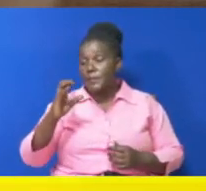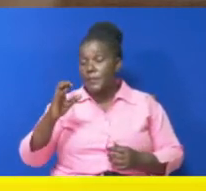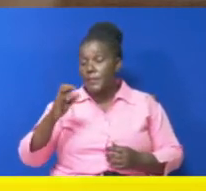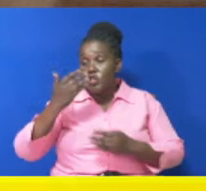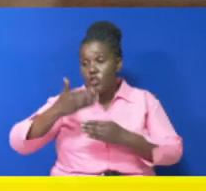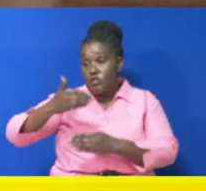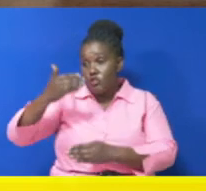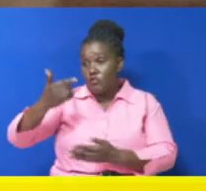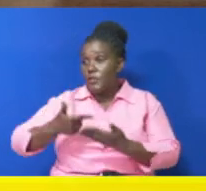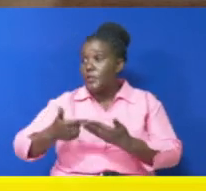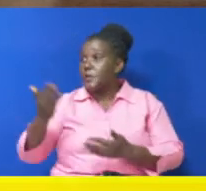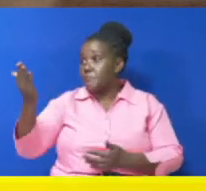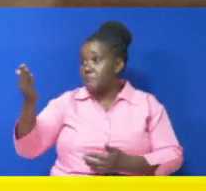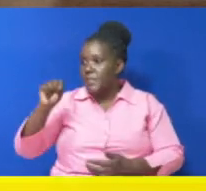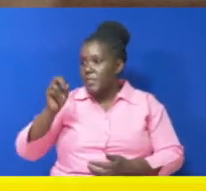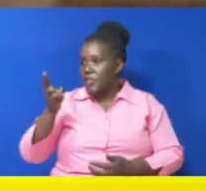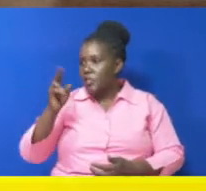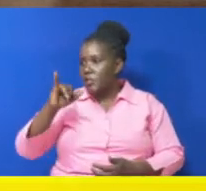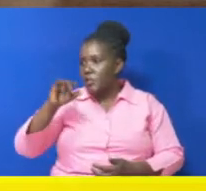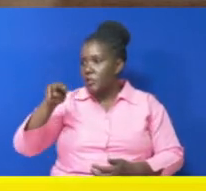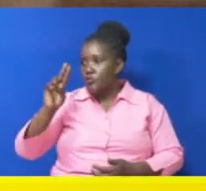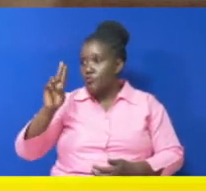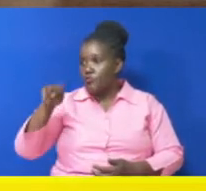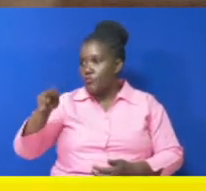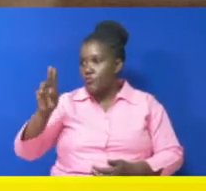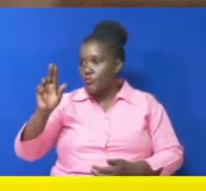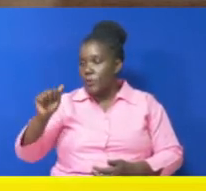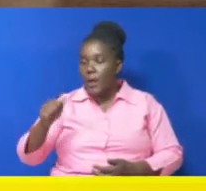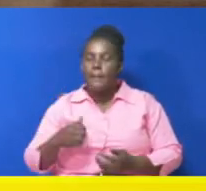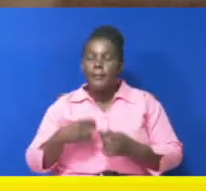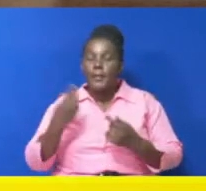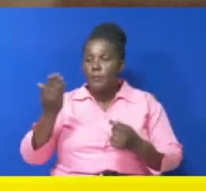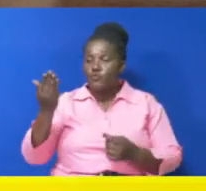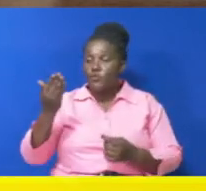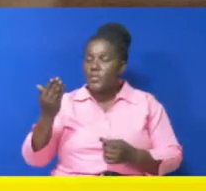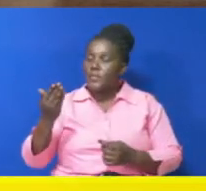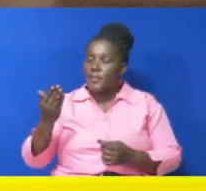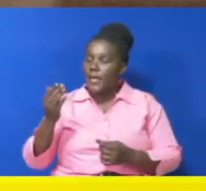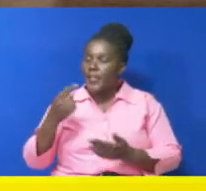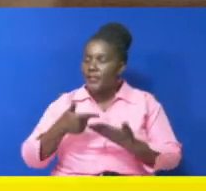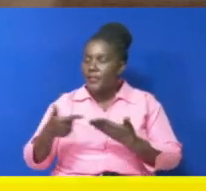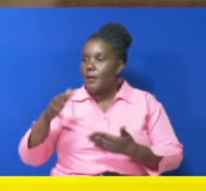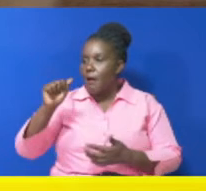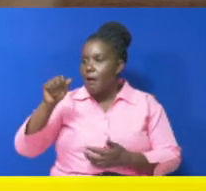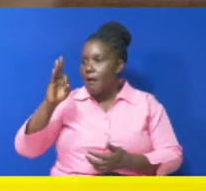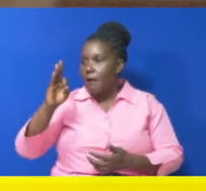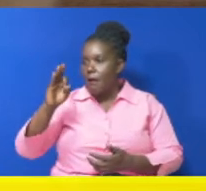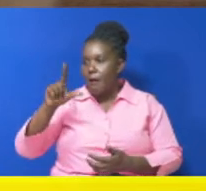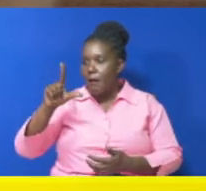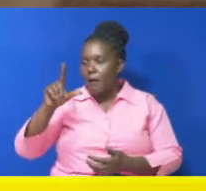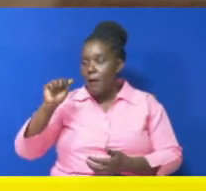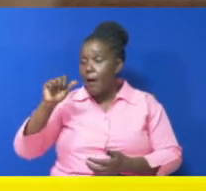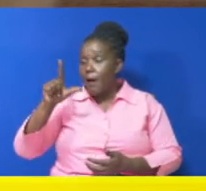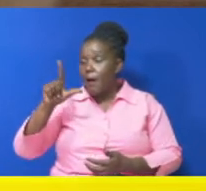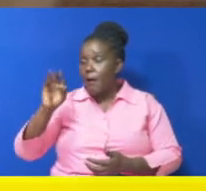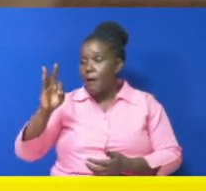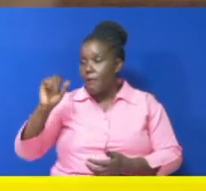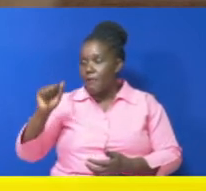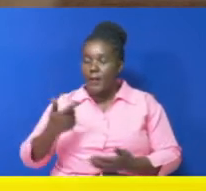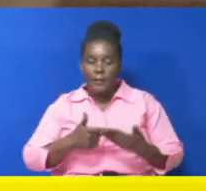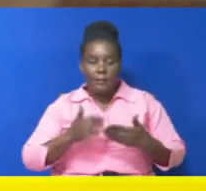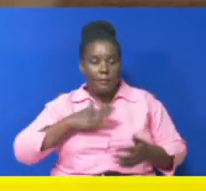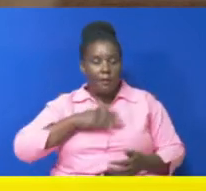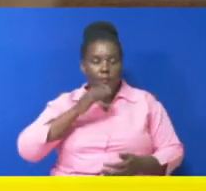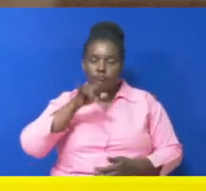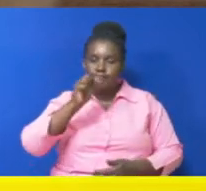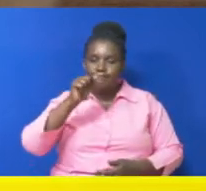nami Shinuna Saidi nikishirikiana na mwenzangu Alfa Wawa, bila kusahau mkalimani wa lugha ya alama Jeni